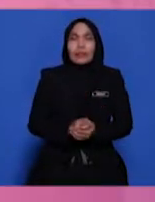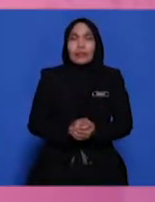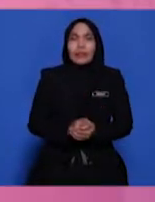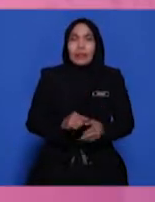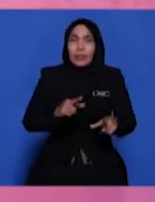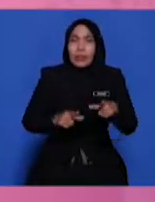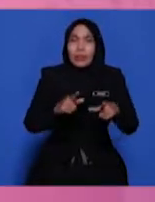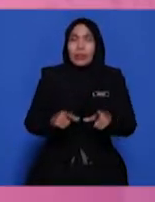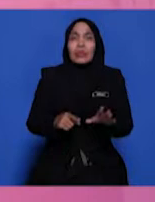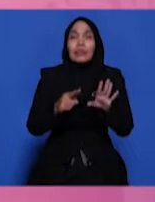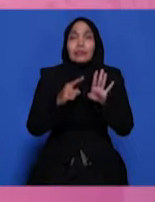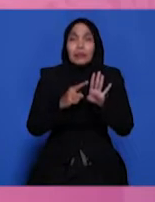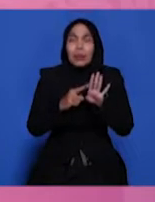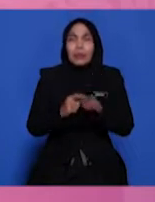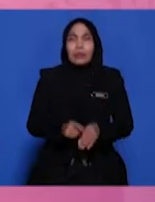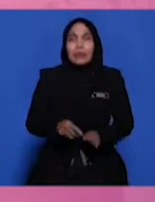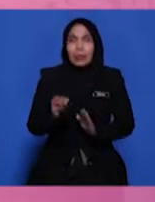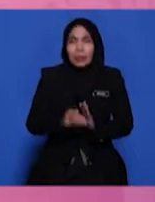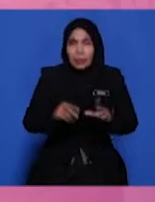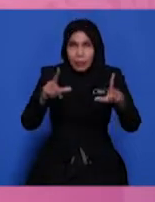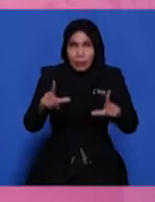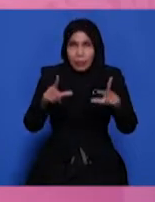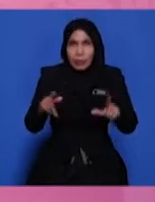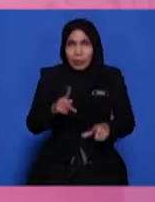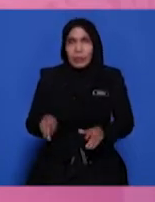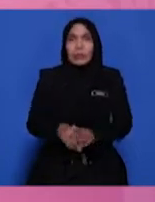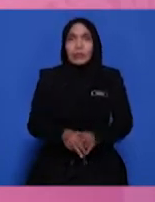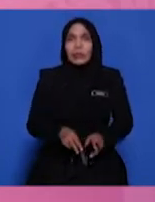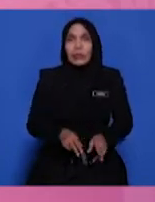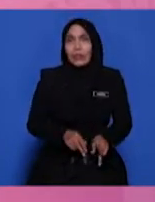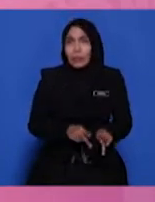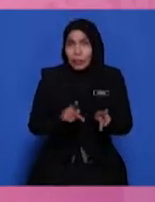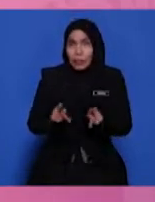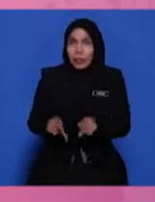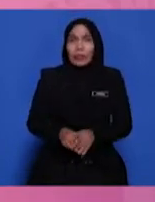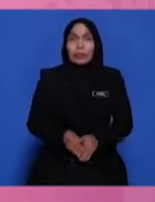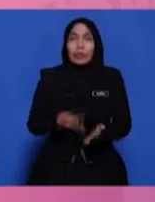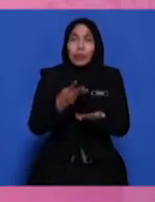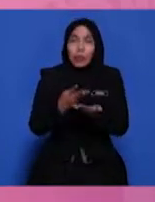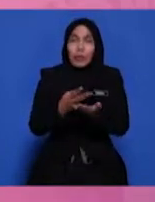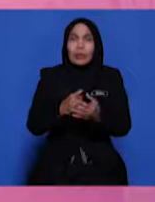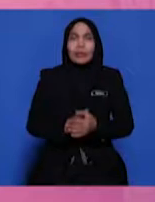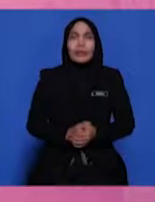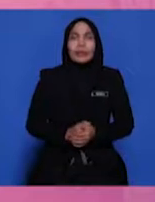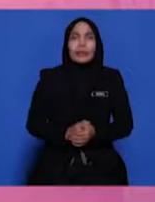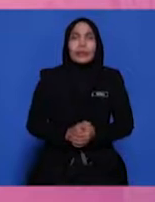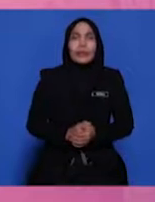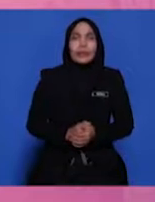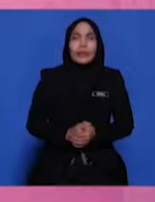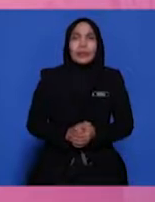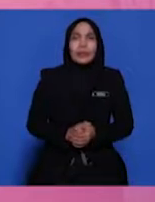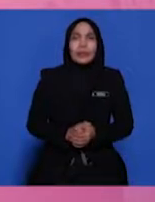langkah keempat, iaitu melaksanakan plan kewangan. Semasa melaksanakan plan